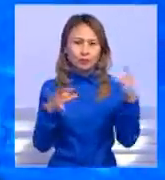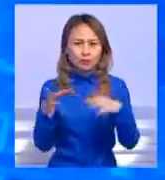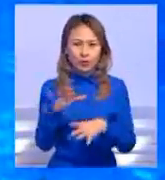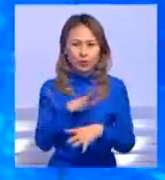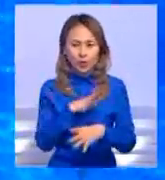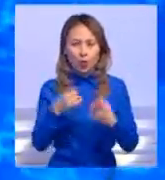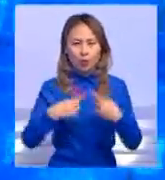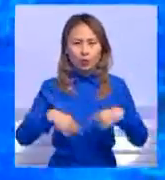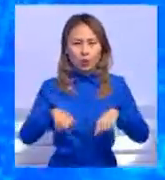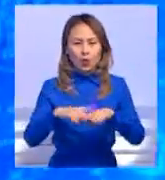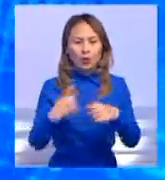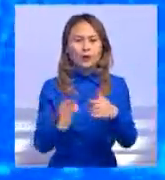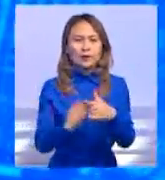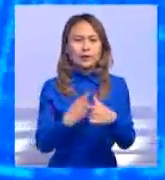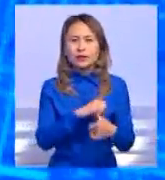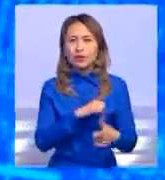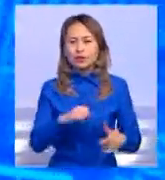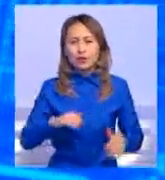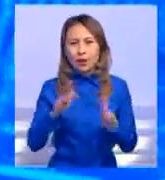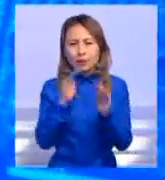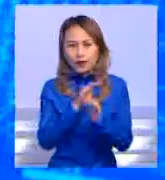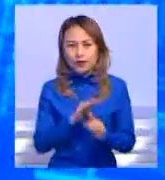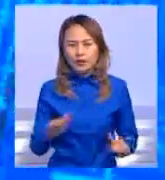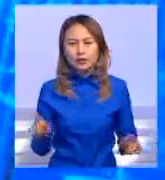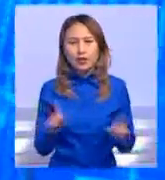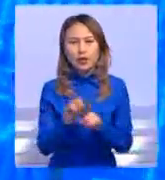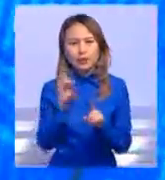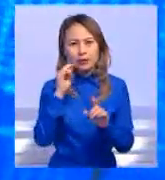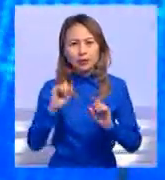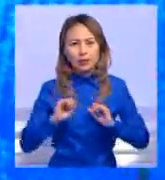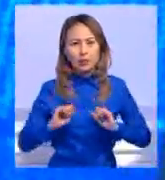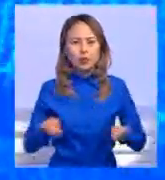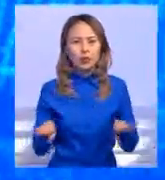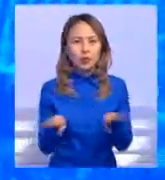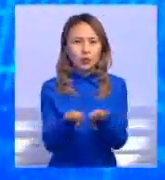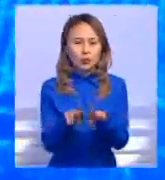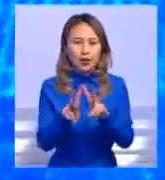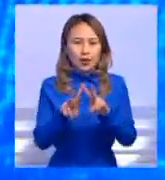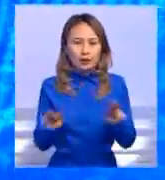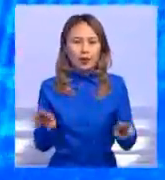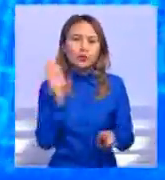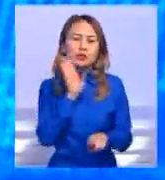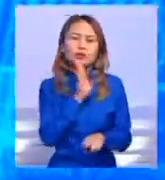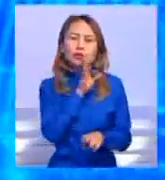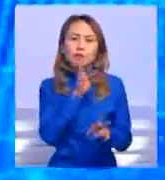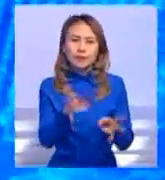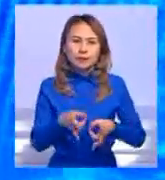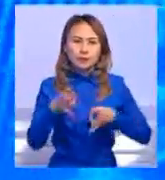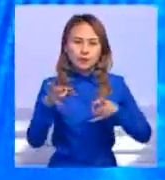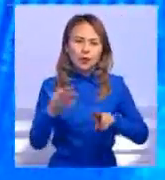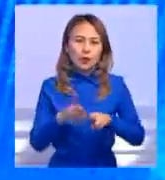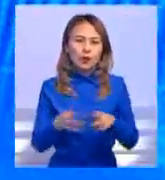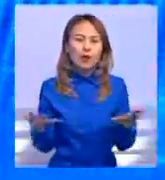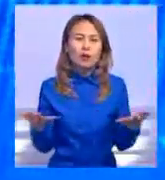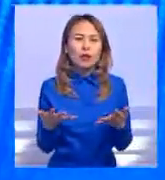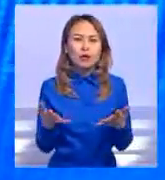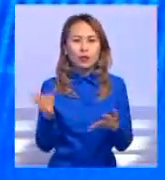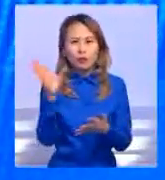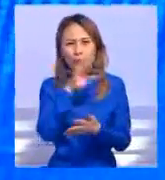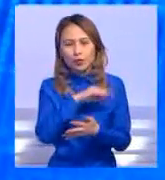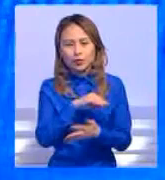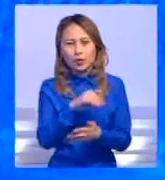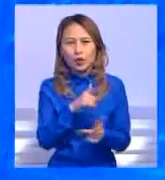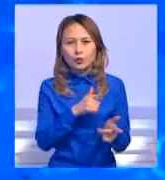өтті. Қоғамның қауіпсіздігі мен ел тыныштығын қамтамасыз етуде ерлермен теңдей тер төгіп жүрген нәзік жандылар қандай тәуекелге де